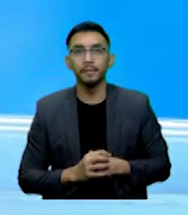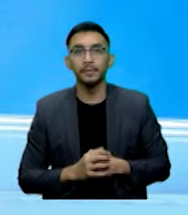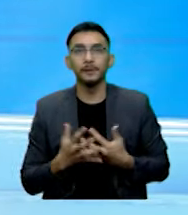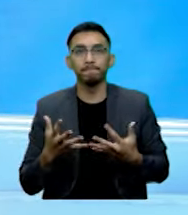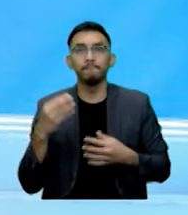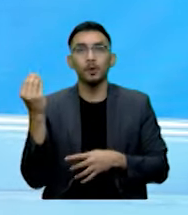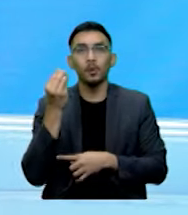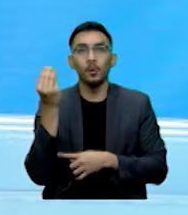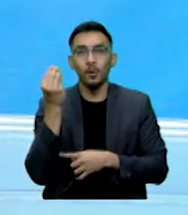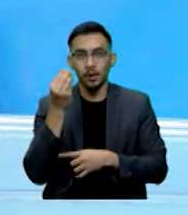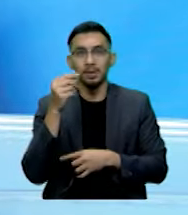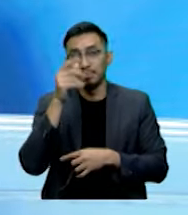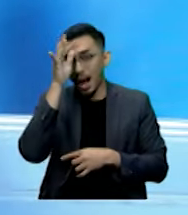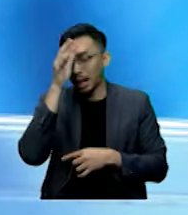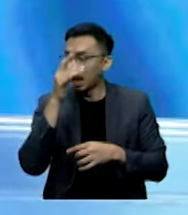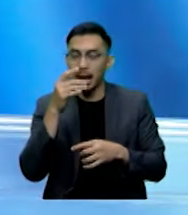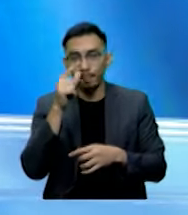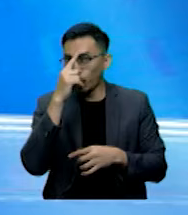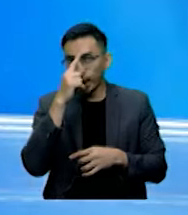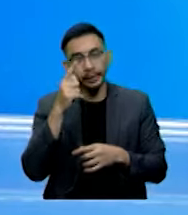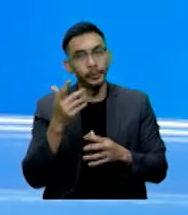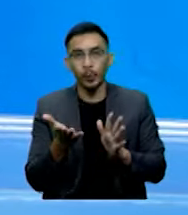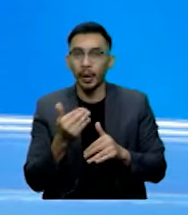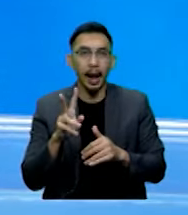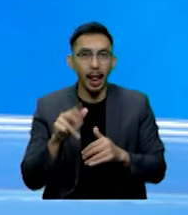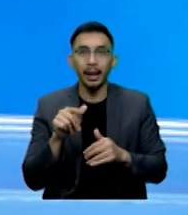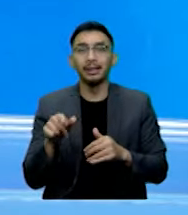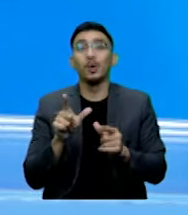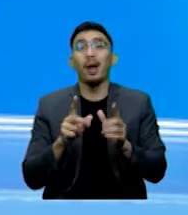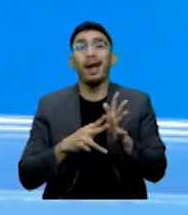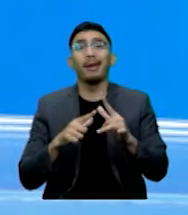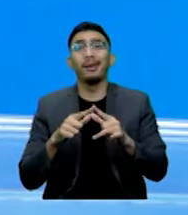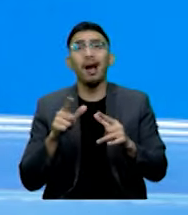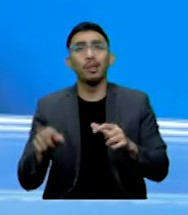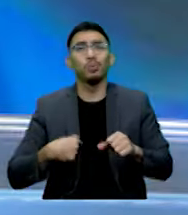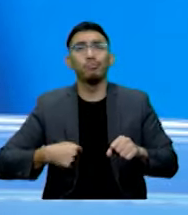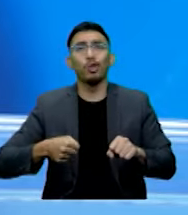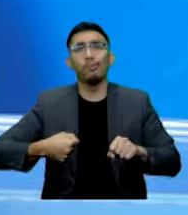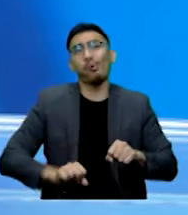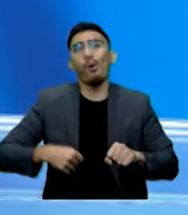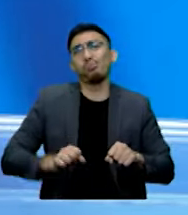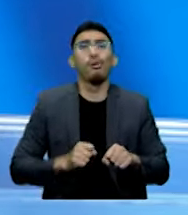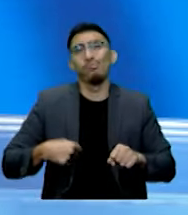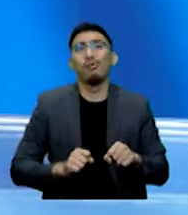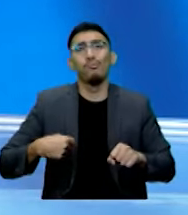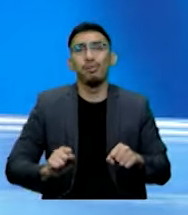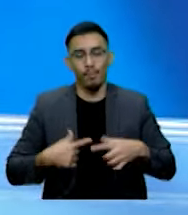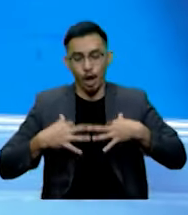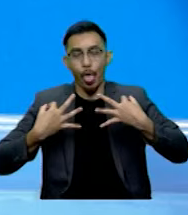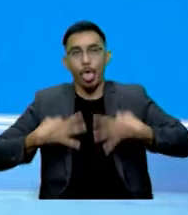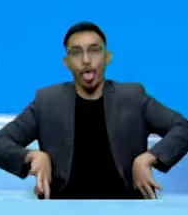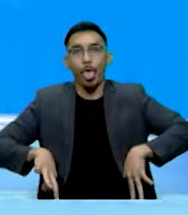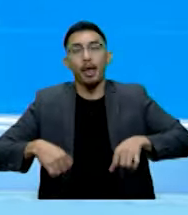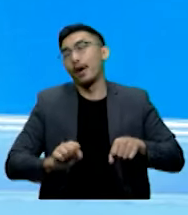Ulah wisatawan asing di Bali kembali viral di media sosial. Sejumlah WNA melakukan aksi menggeber motor dalam kondisi nyaris tanpa